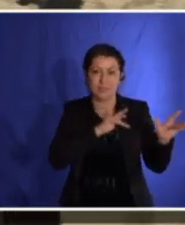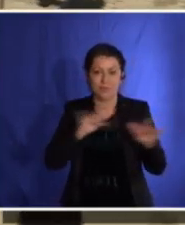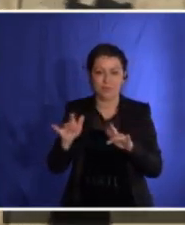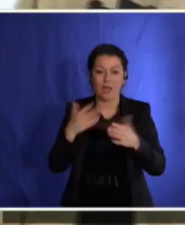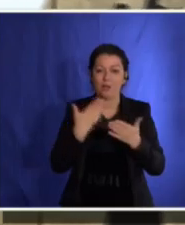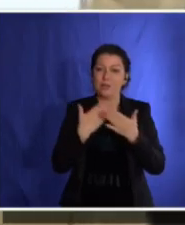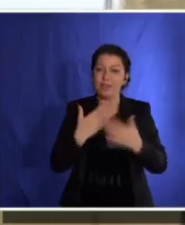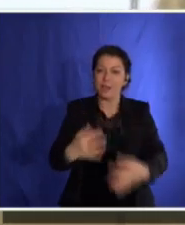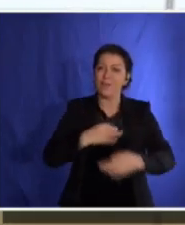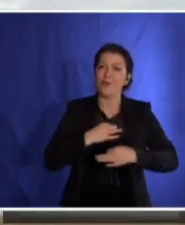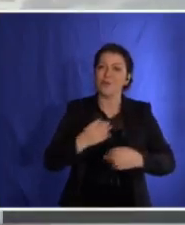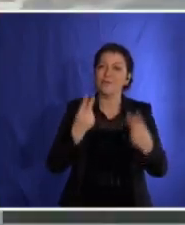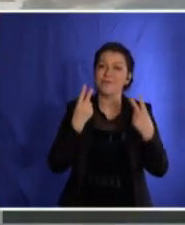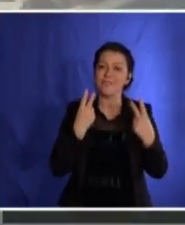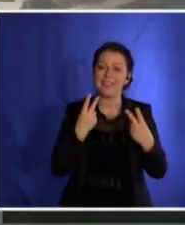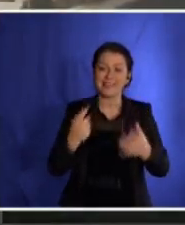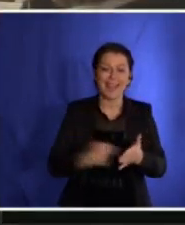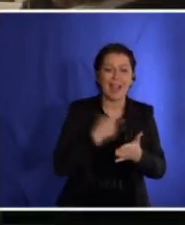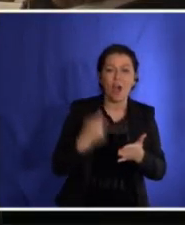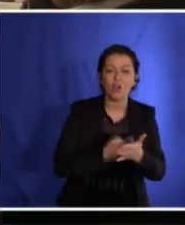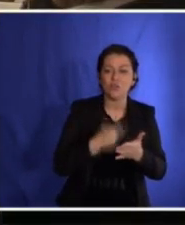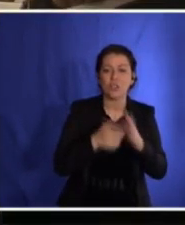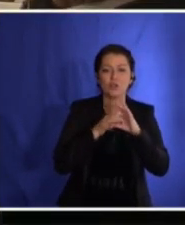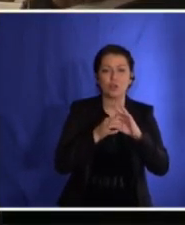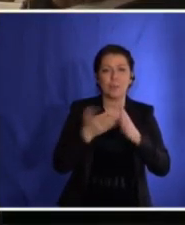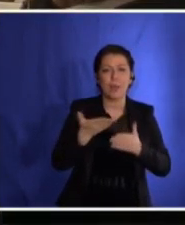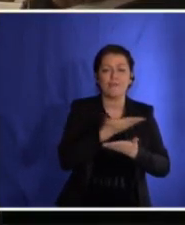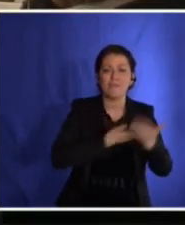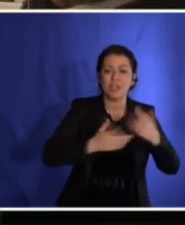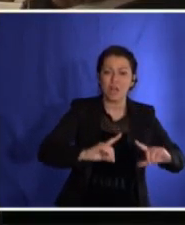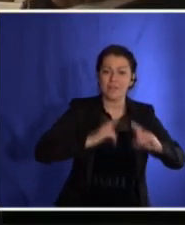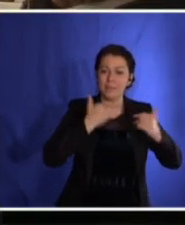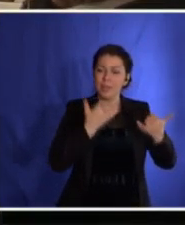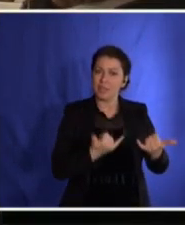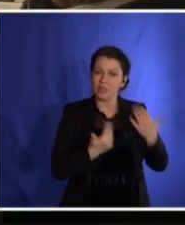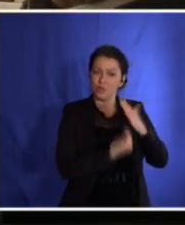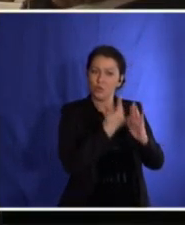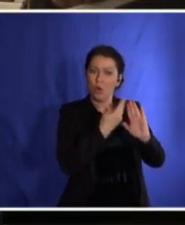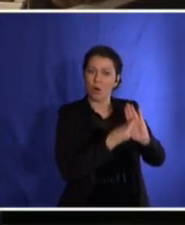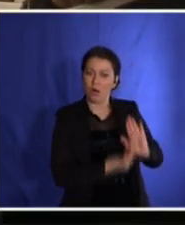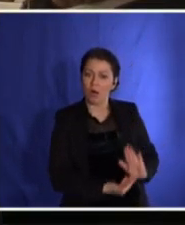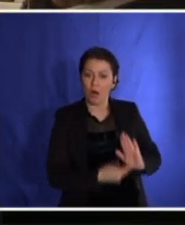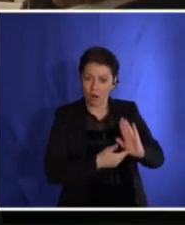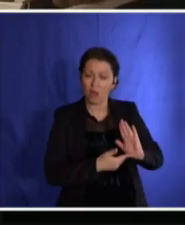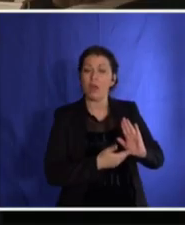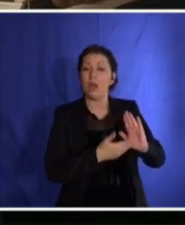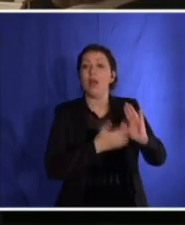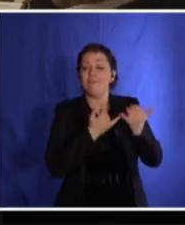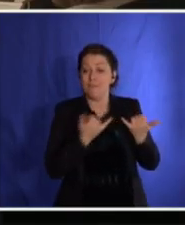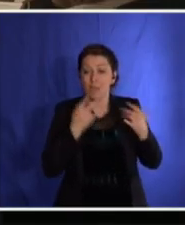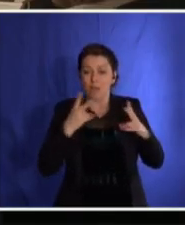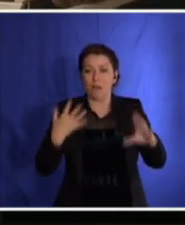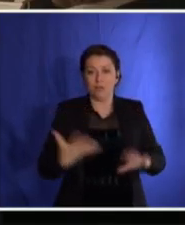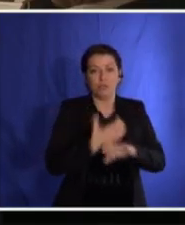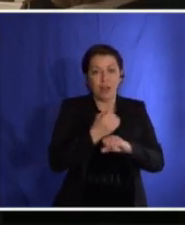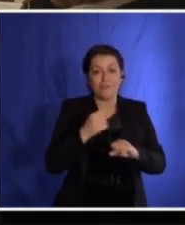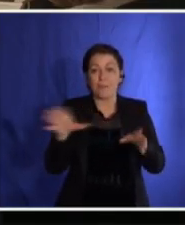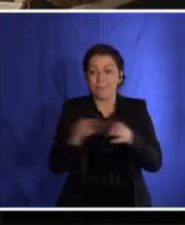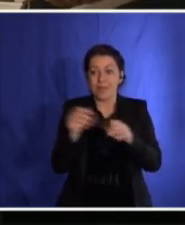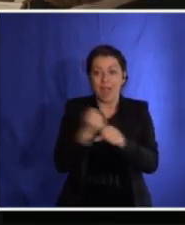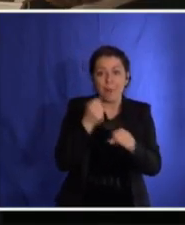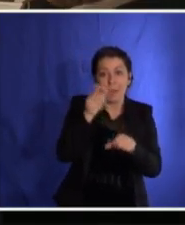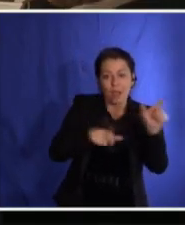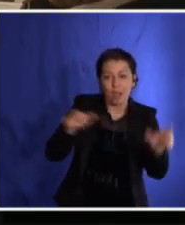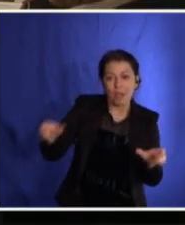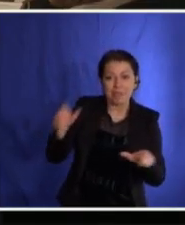wir die Herausforderungen, die dieses Wirtschaftsleben an uns stellt, nur dann bewältigen können, wenn wir unsere Mitarbeiterinnen und Mitarbeiter